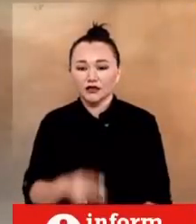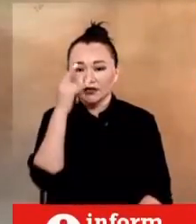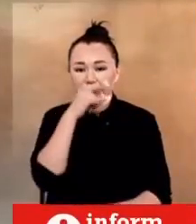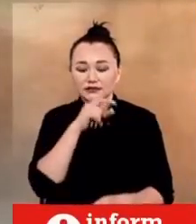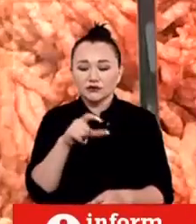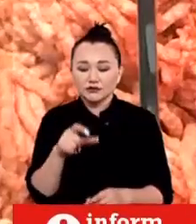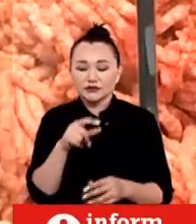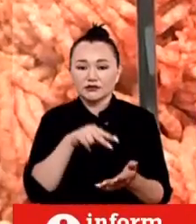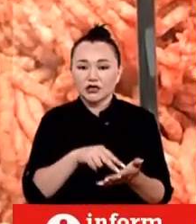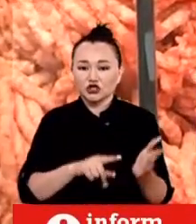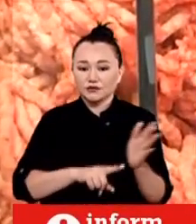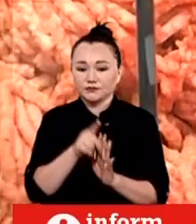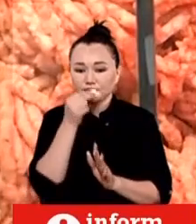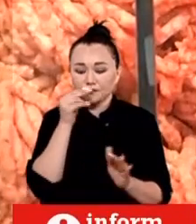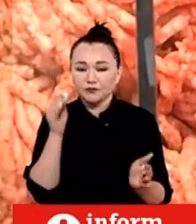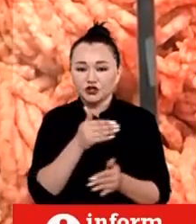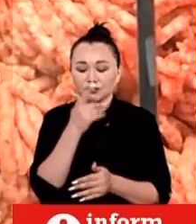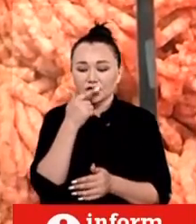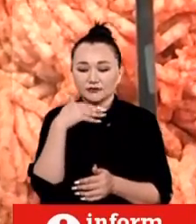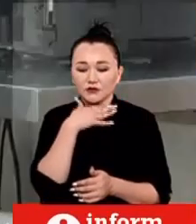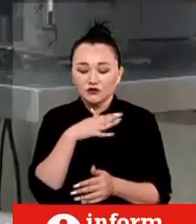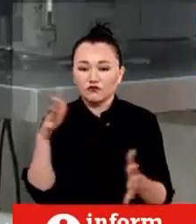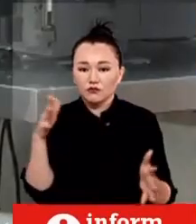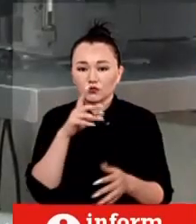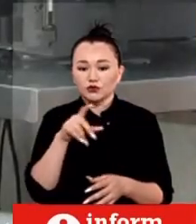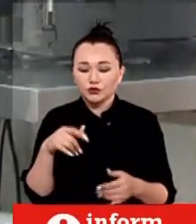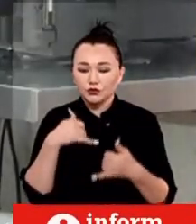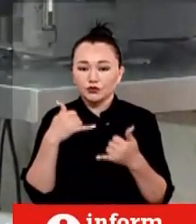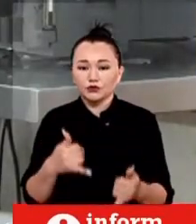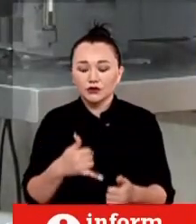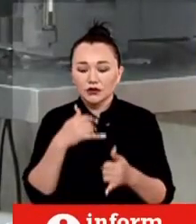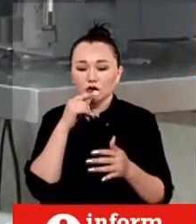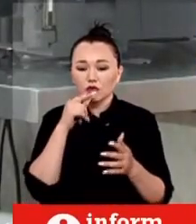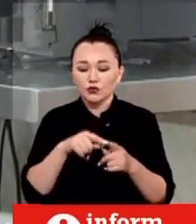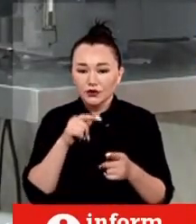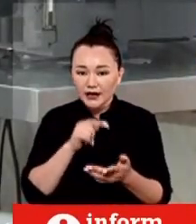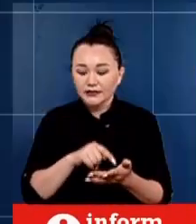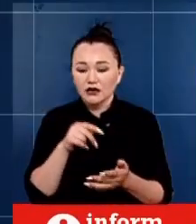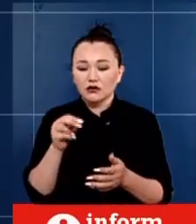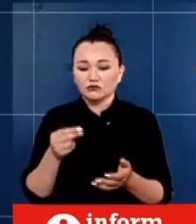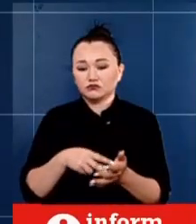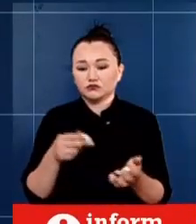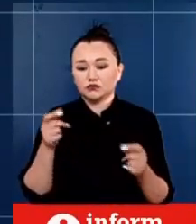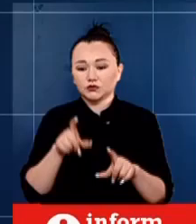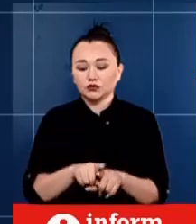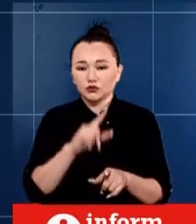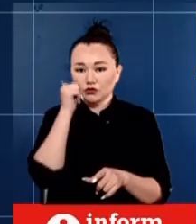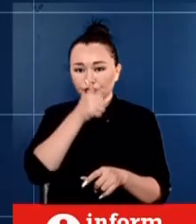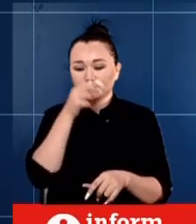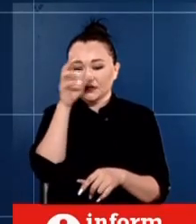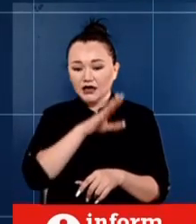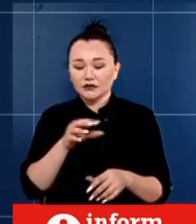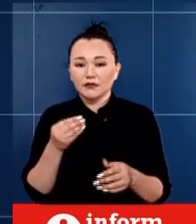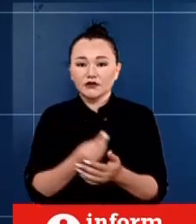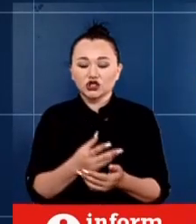Казахстанцы стали есть меньше красного мяса. Все больше людей отдают предпочтение курятине, хотя и она выросла в цене. За год мясо в стране